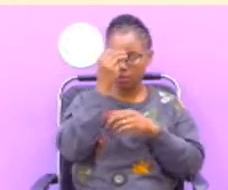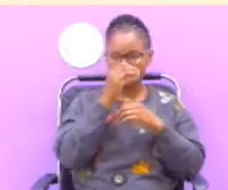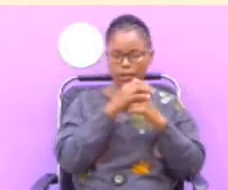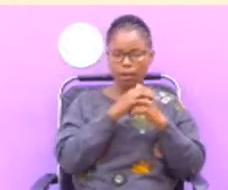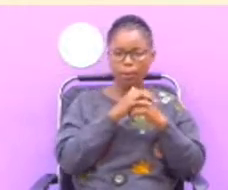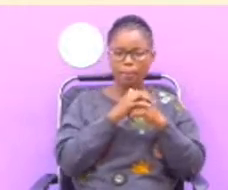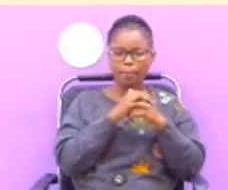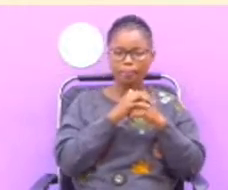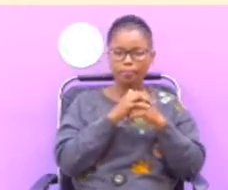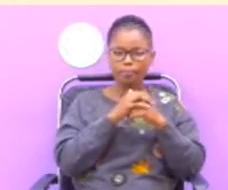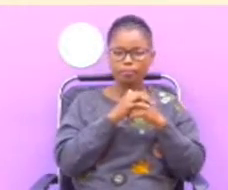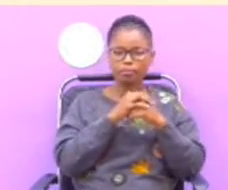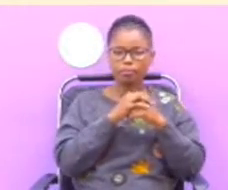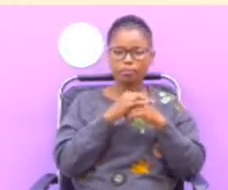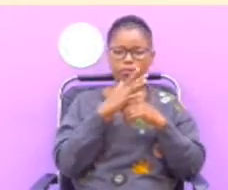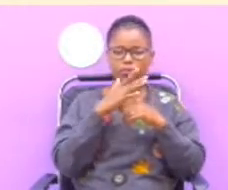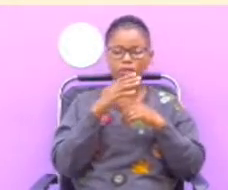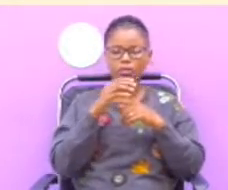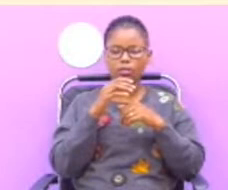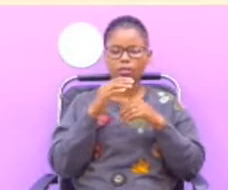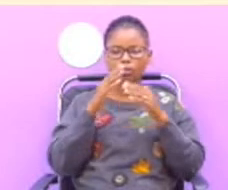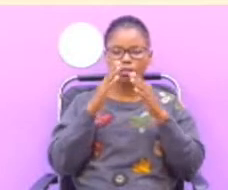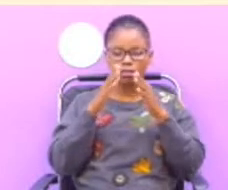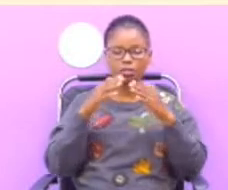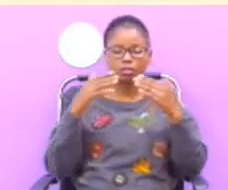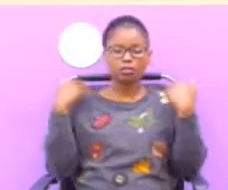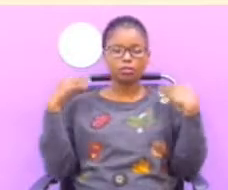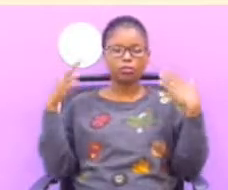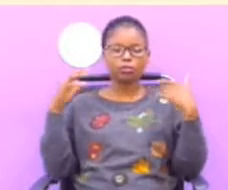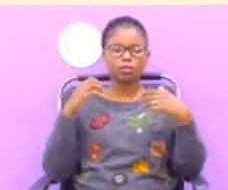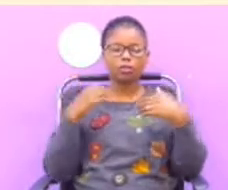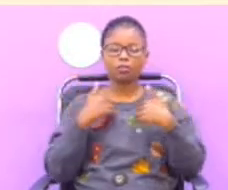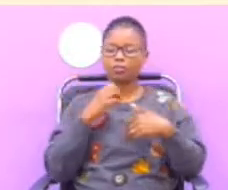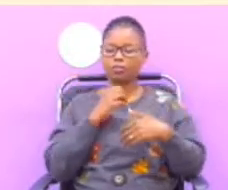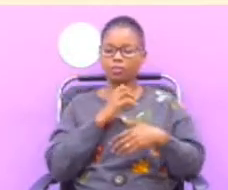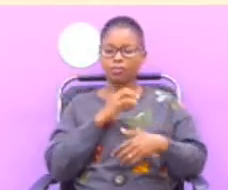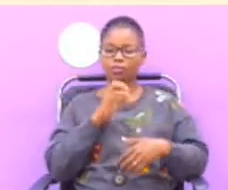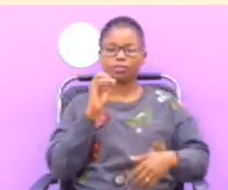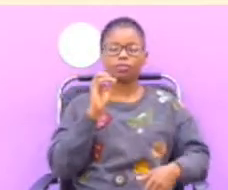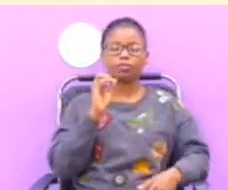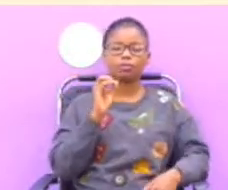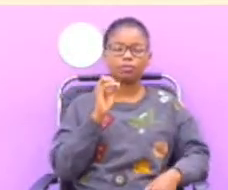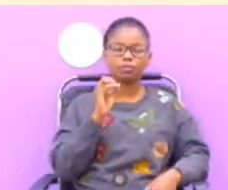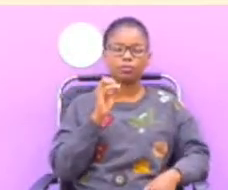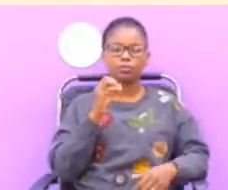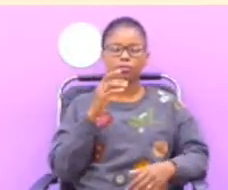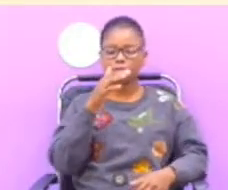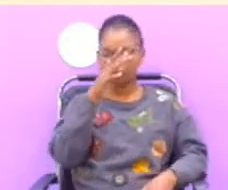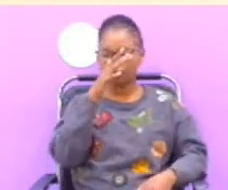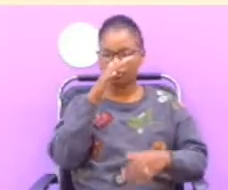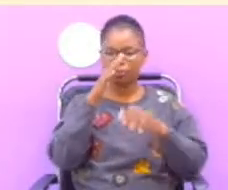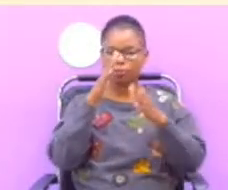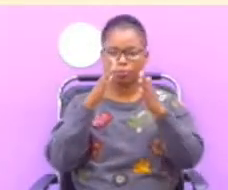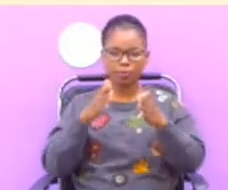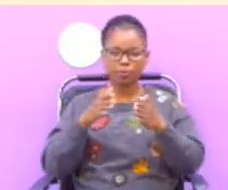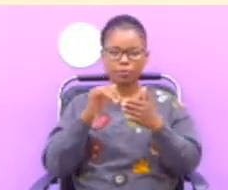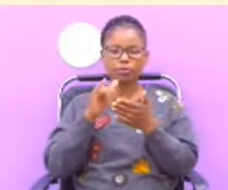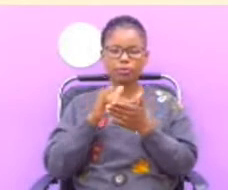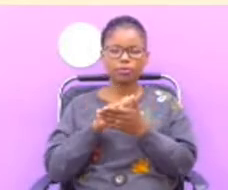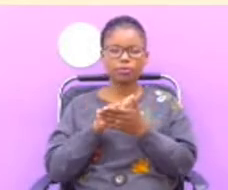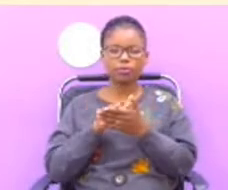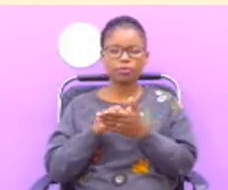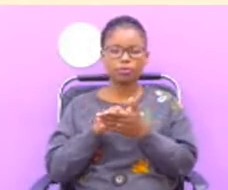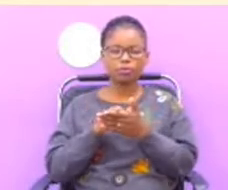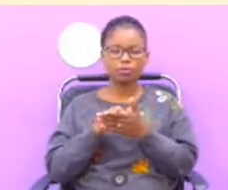Na mũraika angĩtũmwo kũrĩ ũ mũraika wa Ngai ndarĩ guoya, ndũkanahenio nĩ mũndũ. Araika arĩa magwĩkĩraga guoya